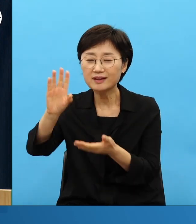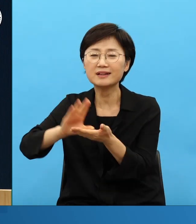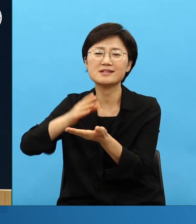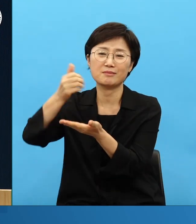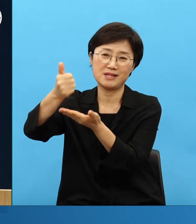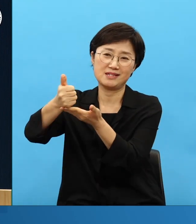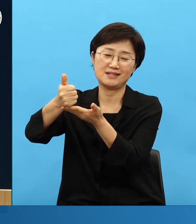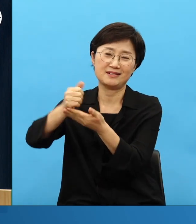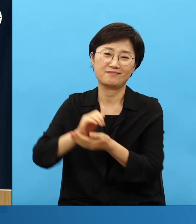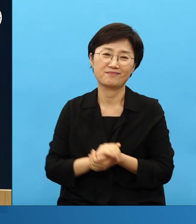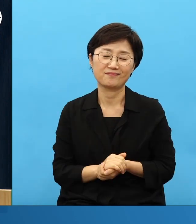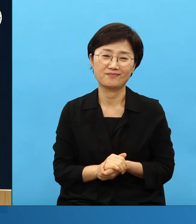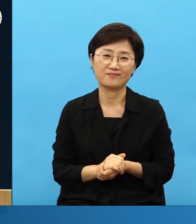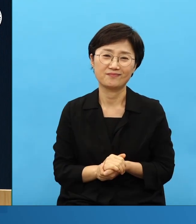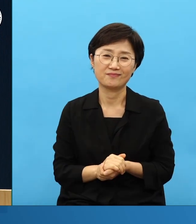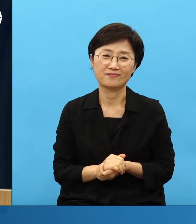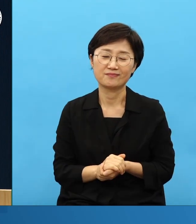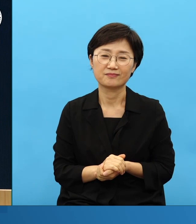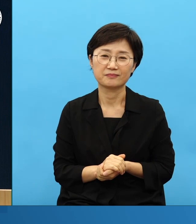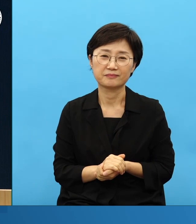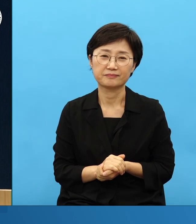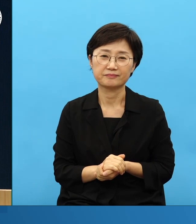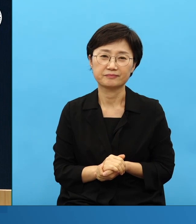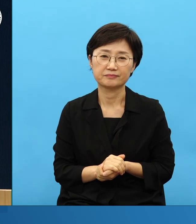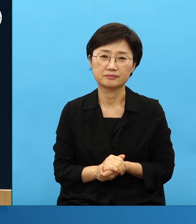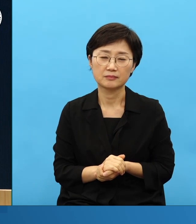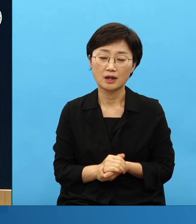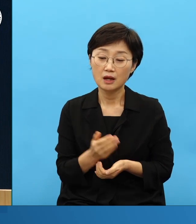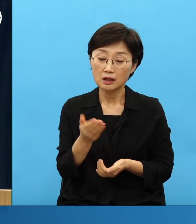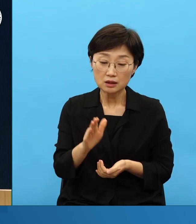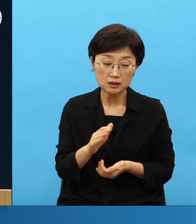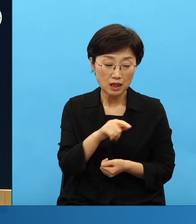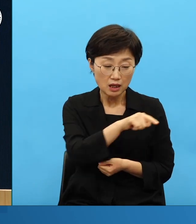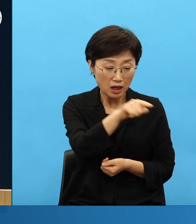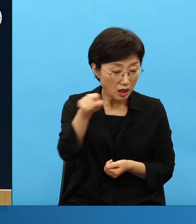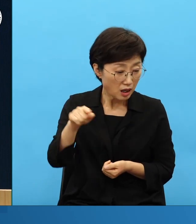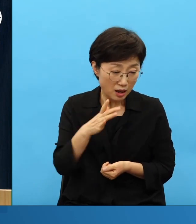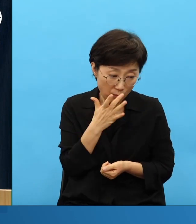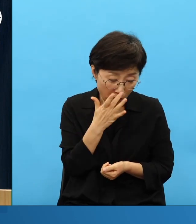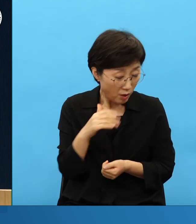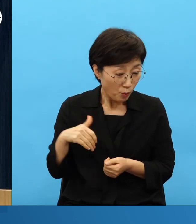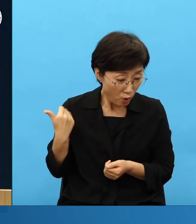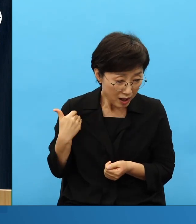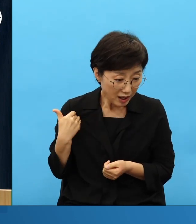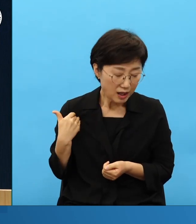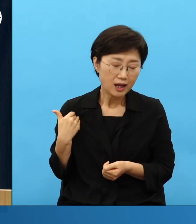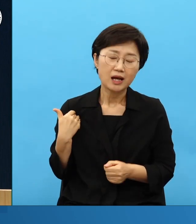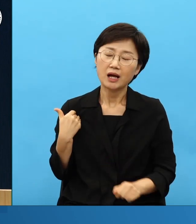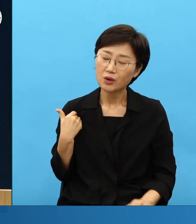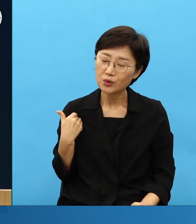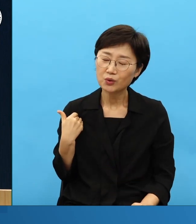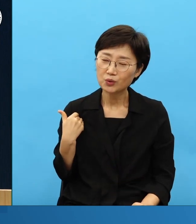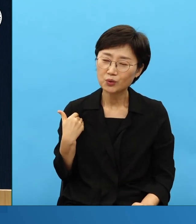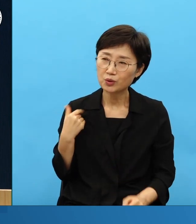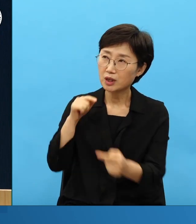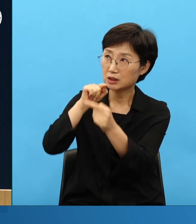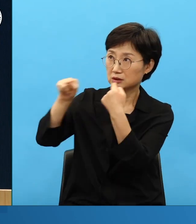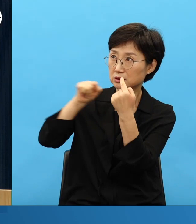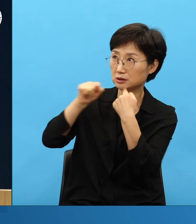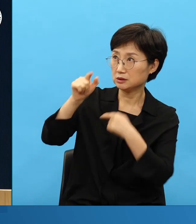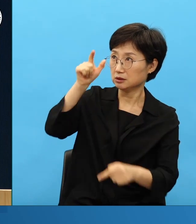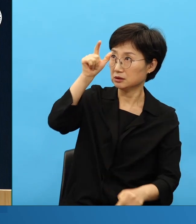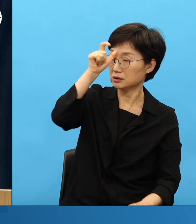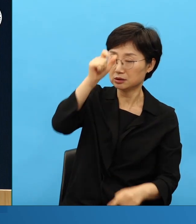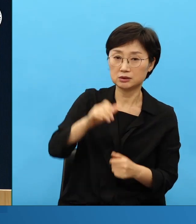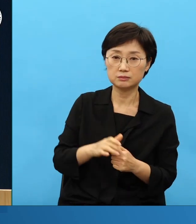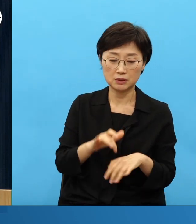even came into the world. 그래도 못 깨달아. And still they could not 죽어도 못 realize. 깨달아. They just could not realize at all. 그러니까 막